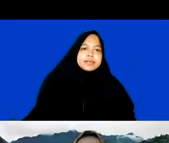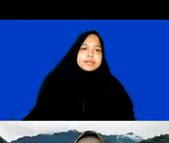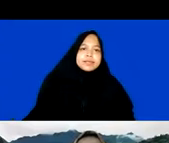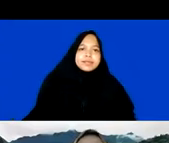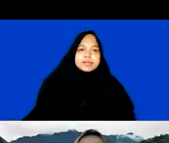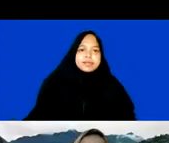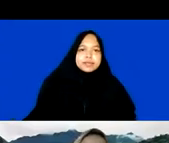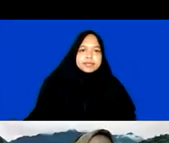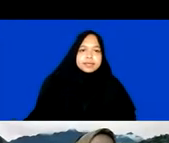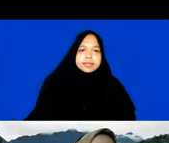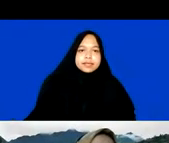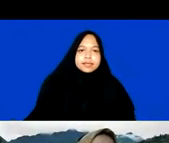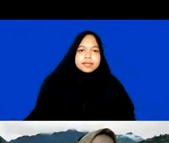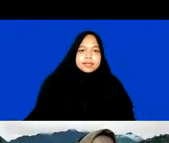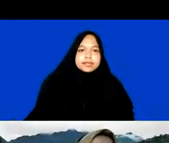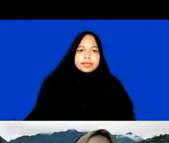Selanjutnya.